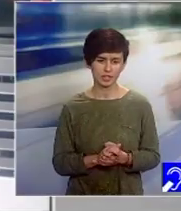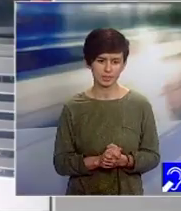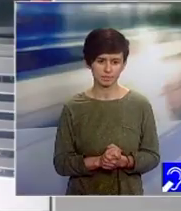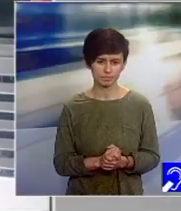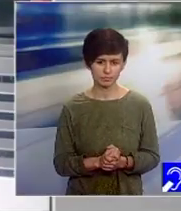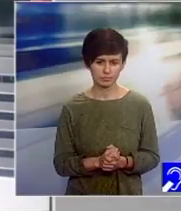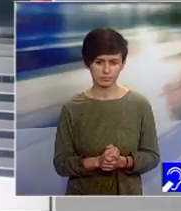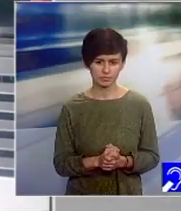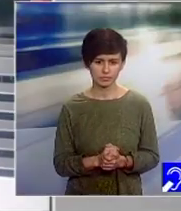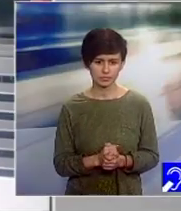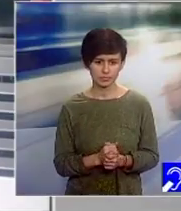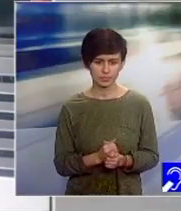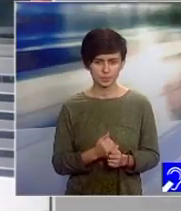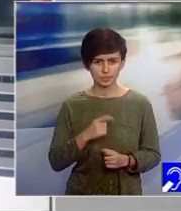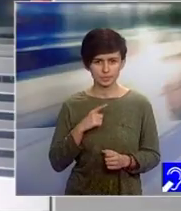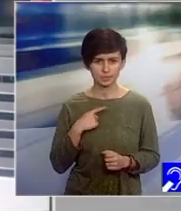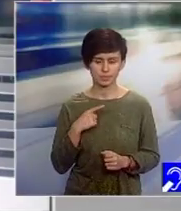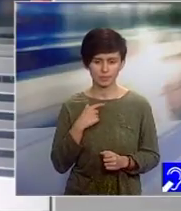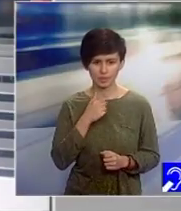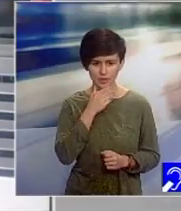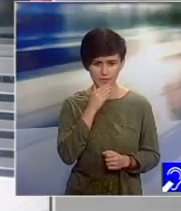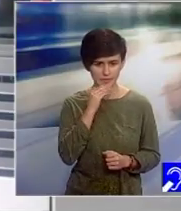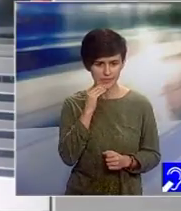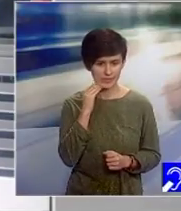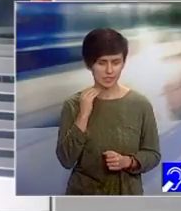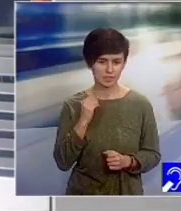Dar este și